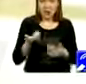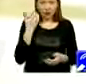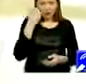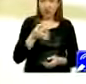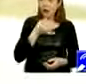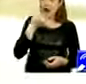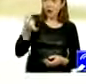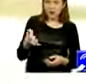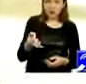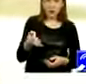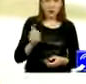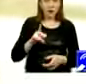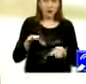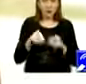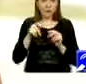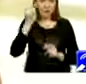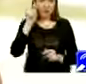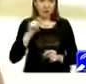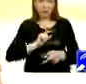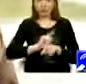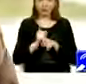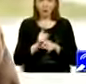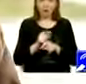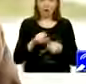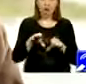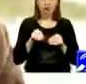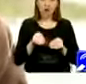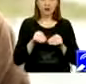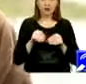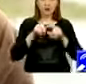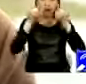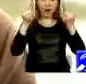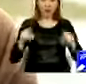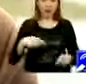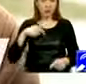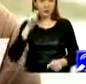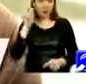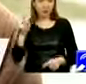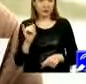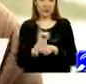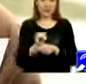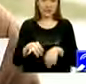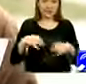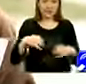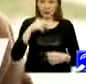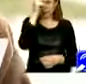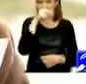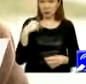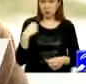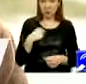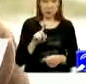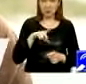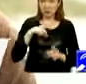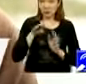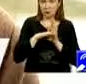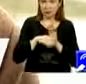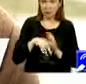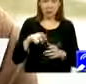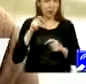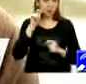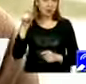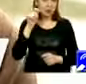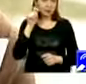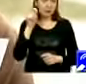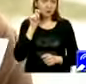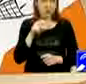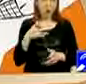că nu am fost sunați, a retras repede lista. Am sunat la DSP, duminică fiind nu era program, îmi sunau un